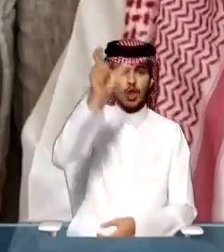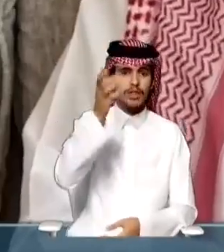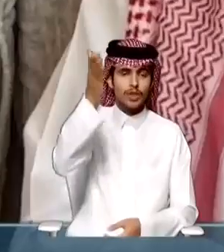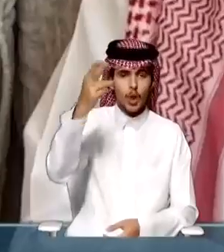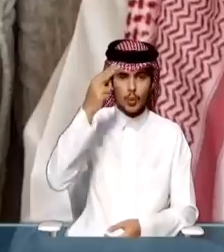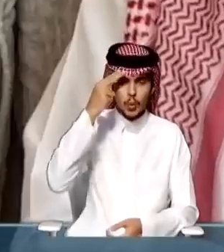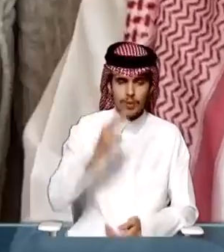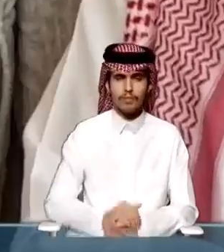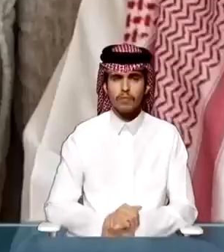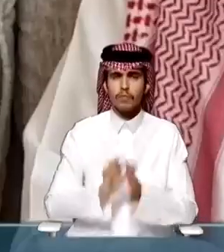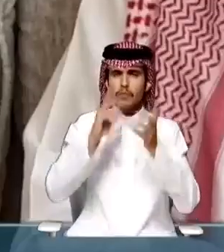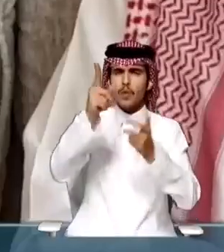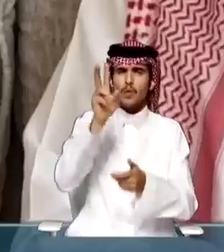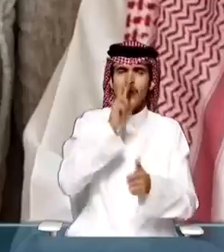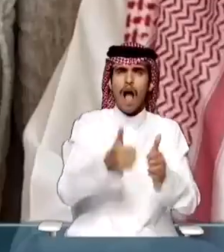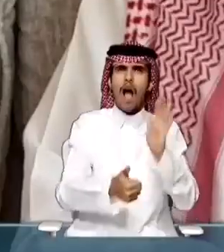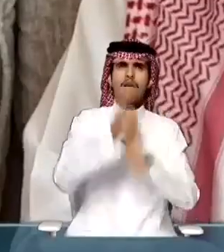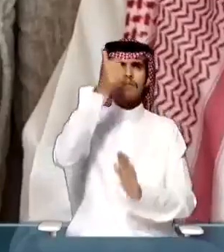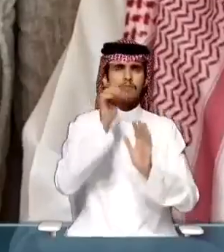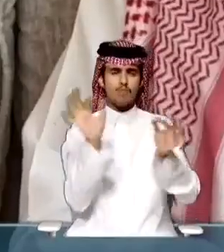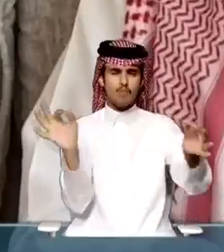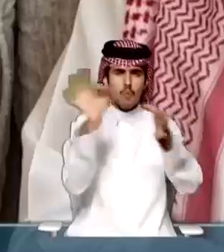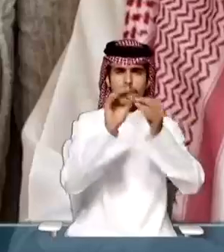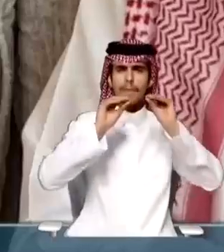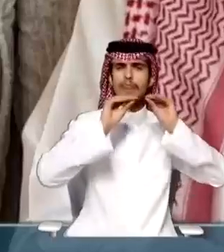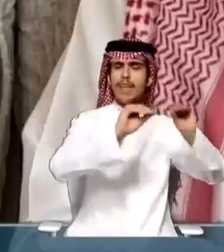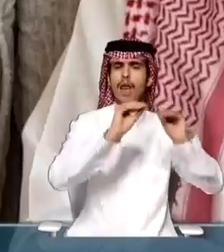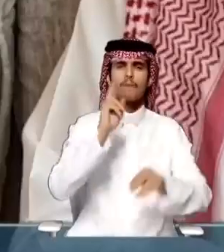افضل نموذج حالي لتعليم الصم في